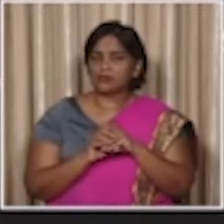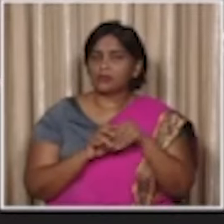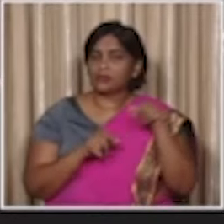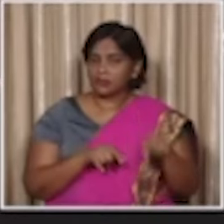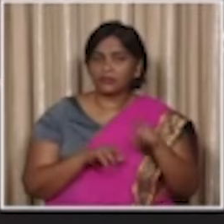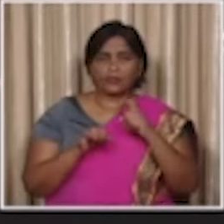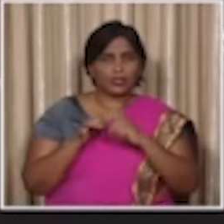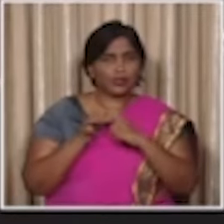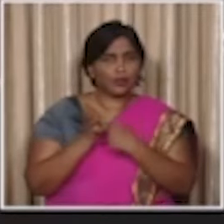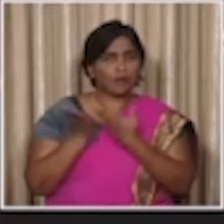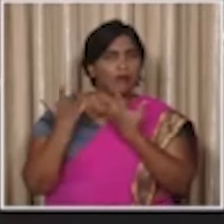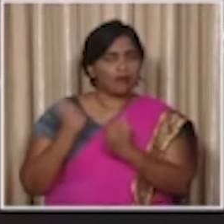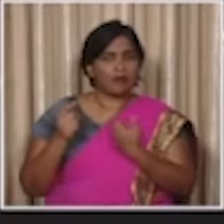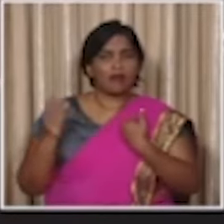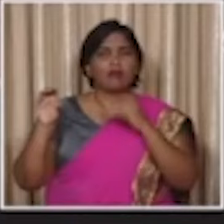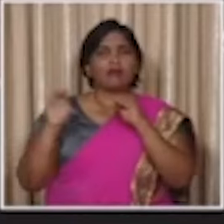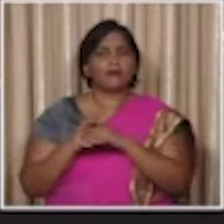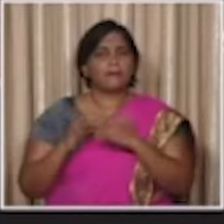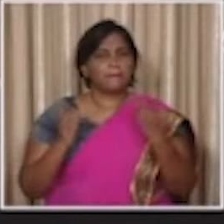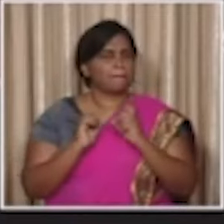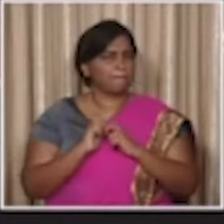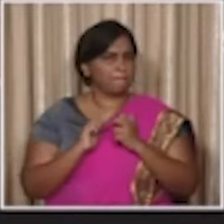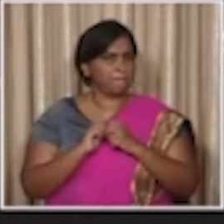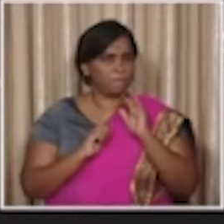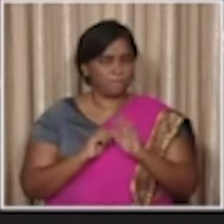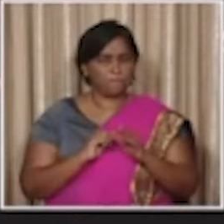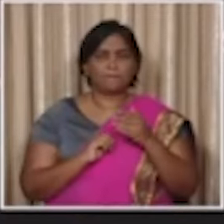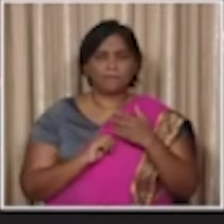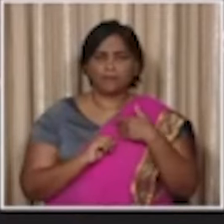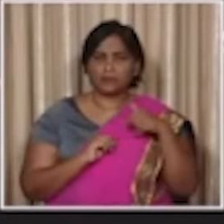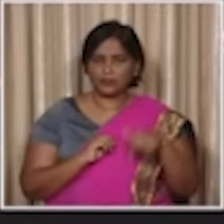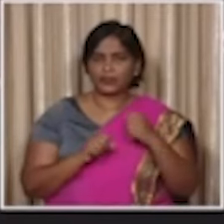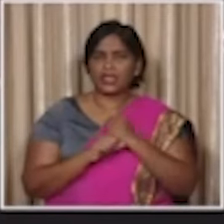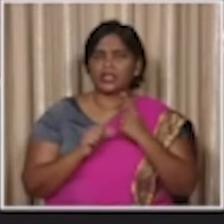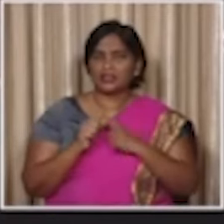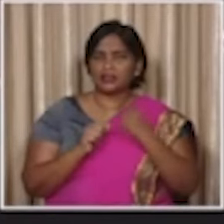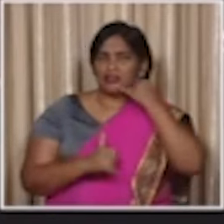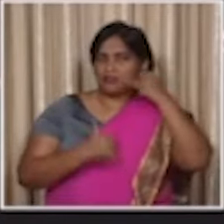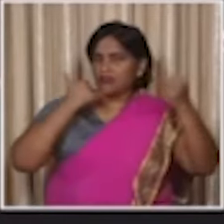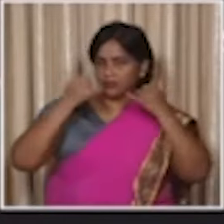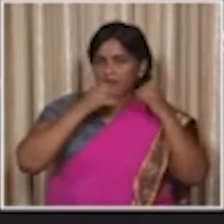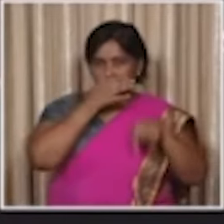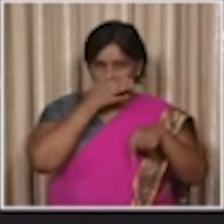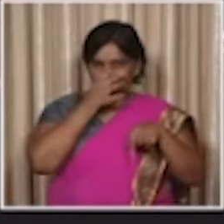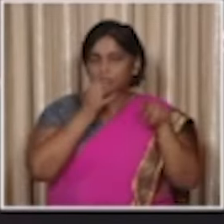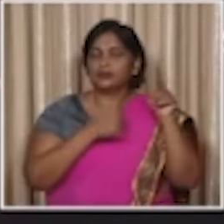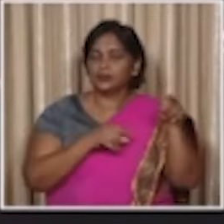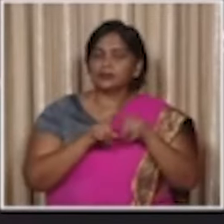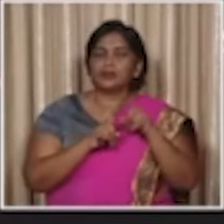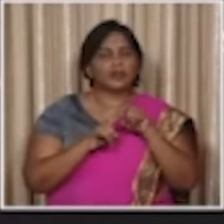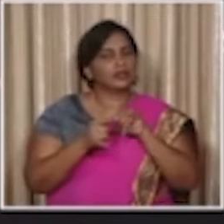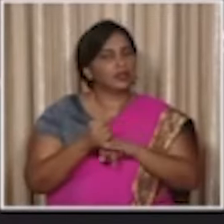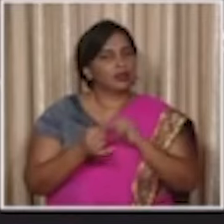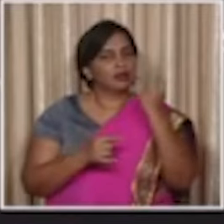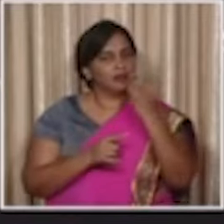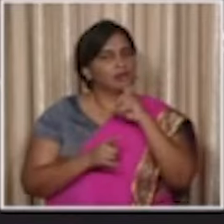මේ QR එක තියෙන නිසා ඇතුල් වෙන බැහැ කියන ප්‍රශ්නේ තියෙනවා. දිසා මම දැනුත් දිසාපතිවරු දෙන්නෙකුට කතා කරා මේ දැන්. ඒ වගේම ප්‍රාදේශීය ලේකම්වරු